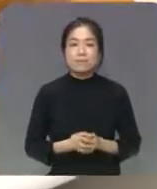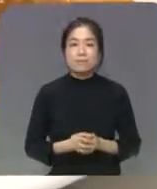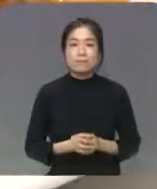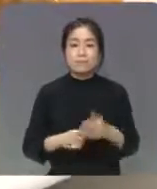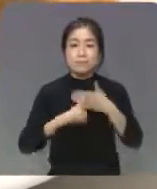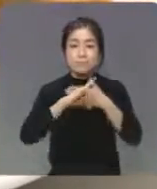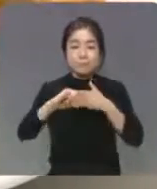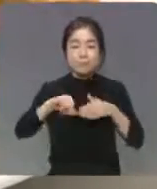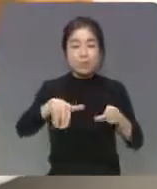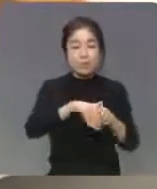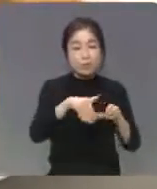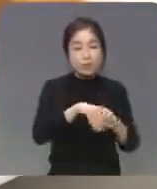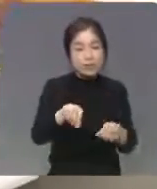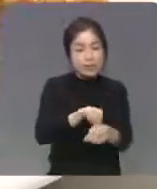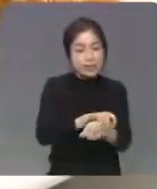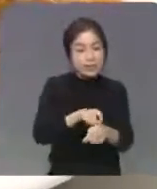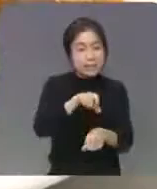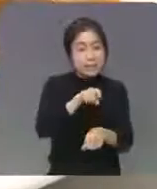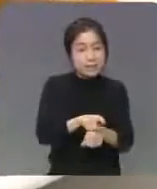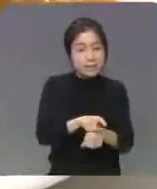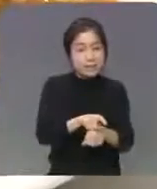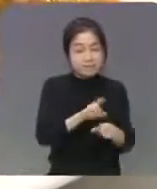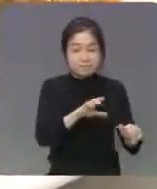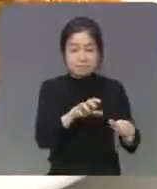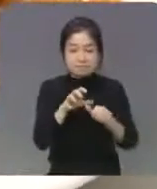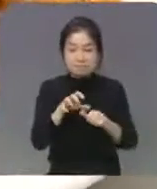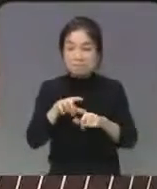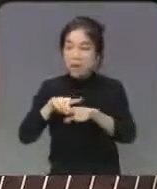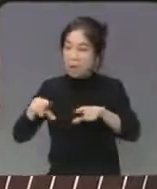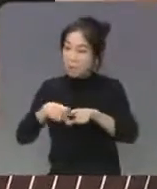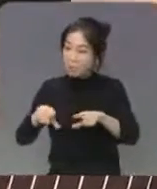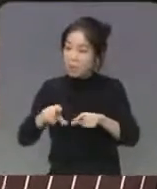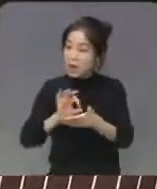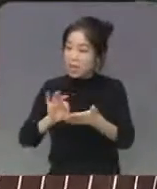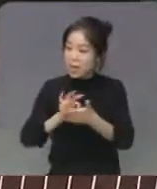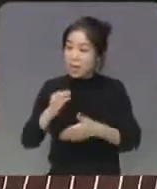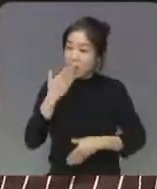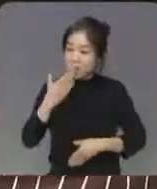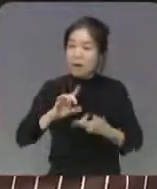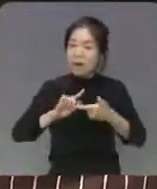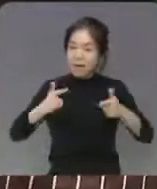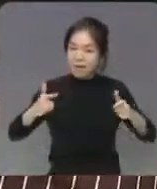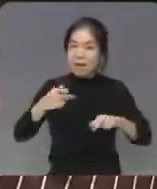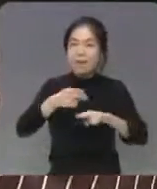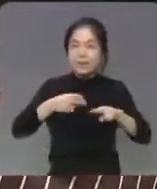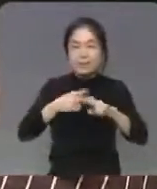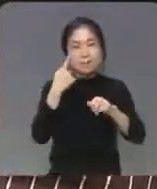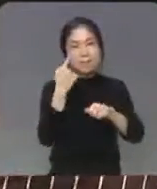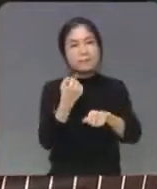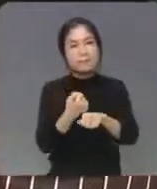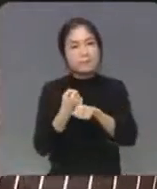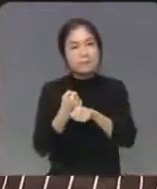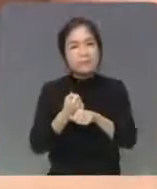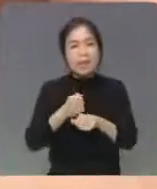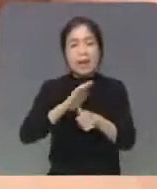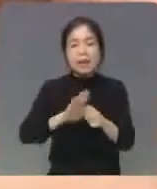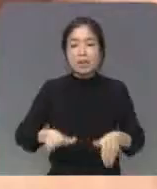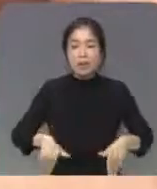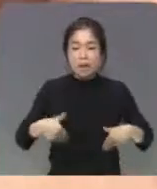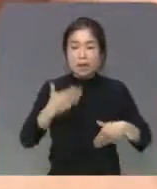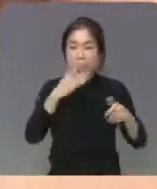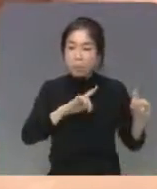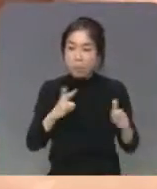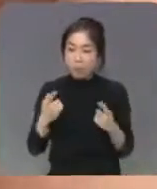지역의 문화와 특색을 살리며 대중성 까지 갖춘 다양한 이 땅 품 씩 개발로 경남의 먹거리